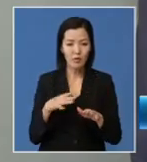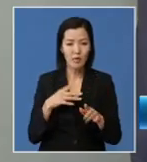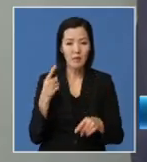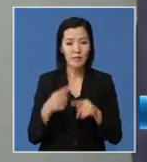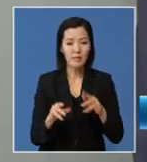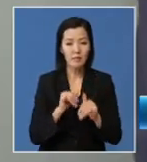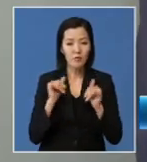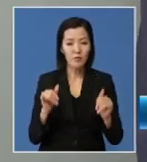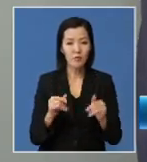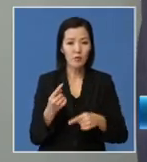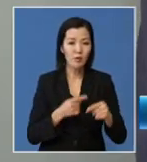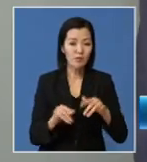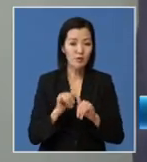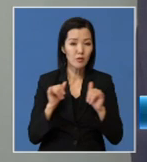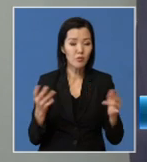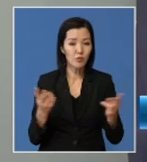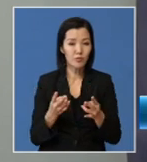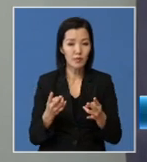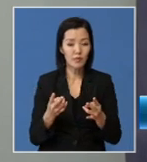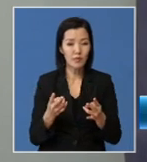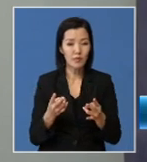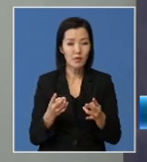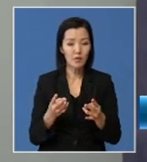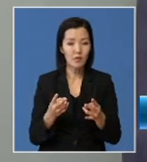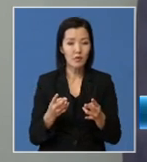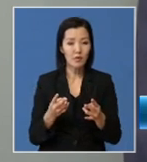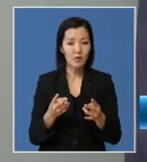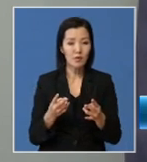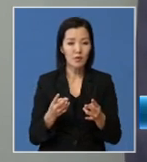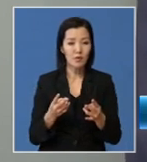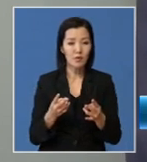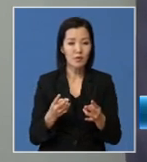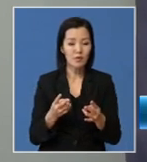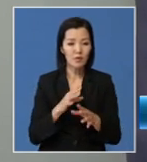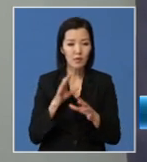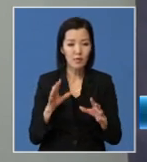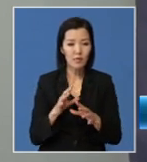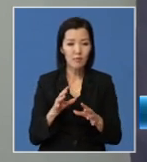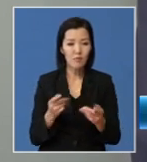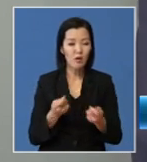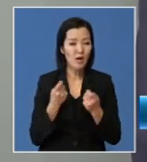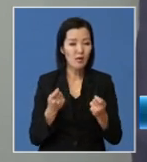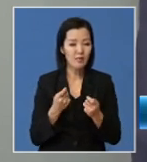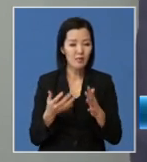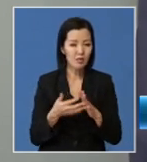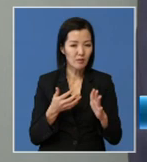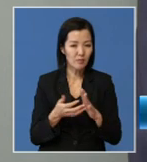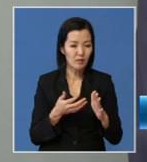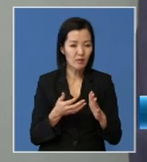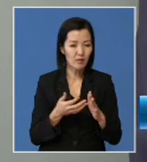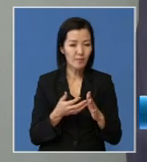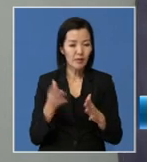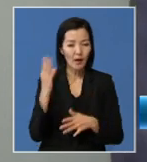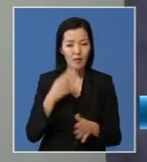ортаны көбейтуіміз керек, кәсіпкерлерді көбейтуіміз керек. Осы жөнінде бұларға жасалымдардың қамқорлығы аз деп есептедік. Себебі